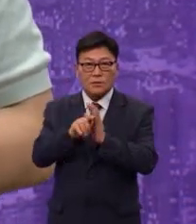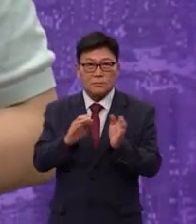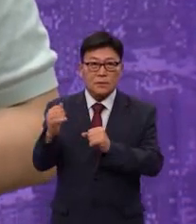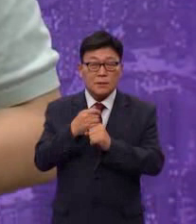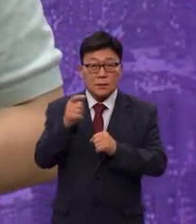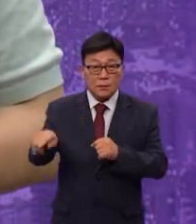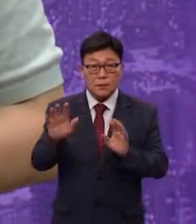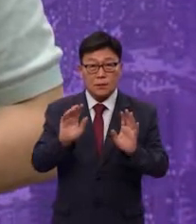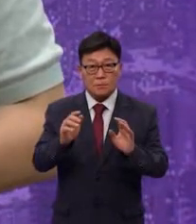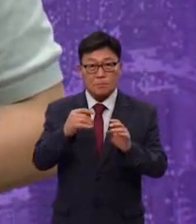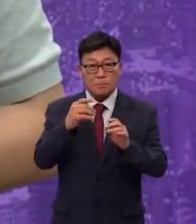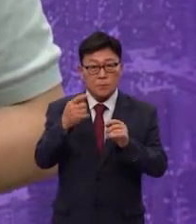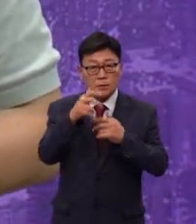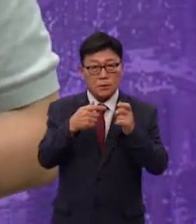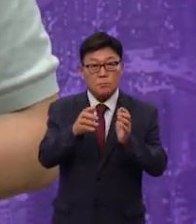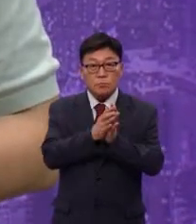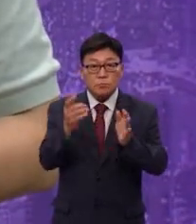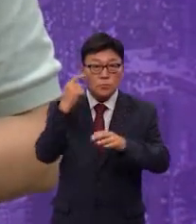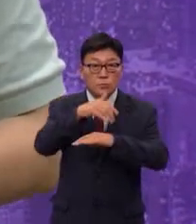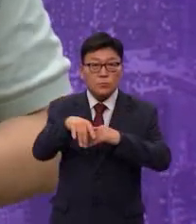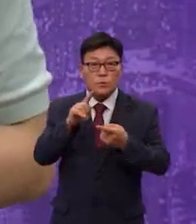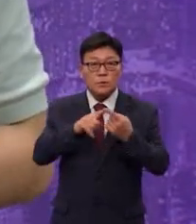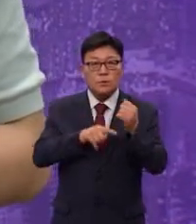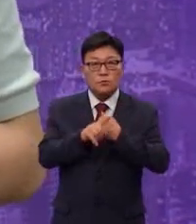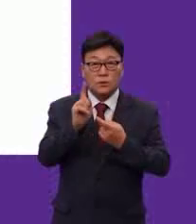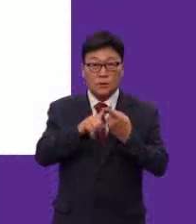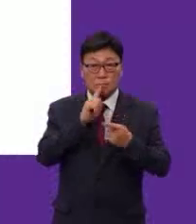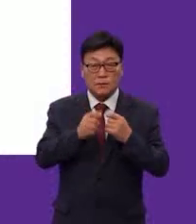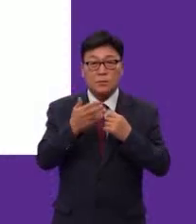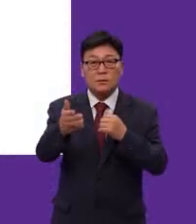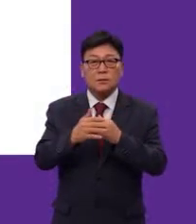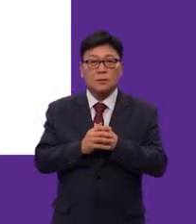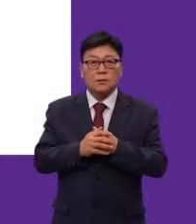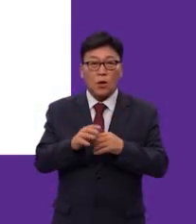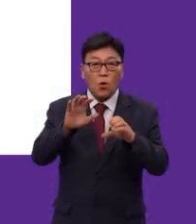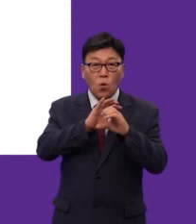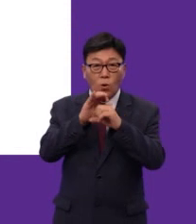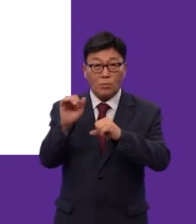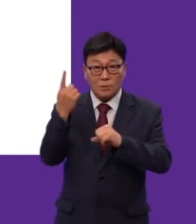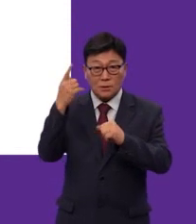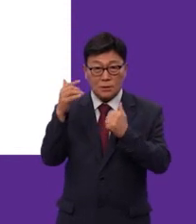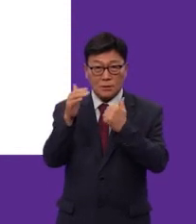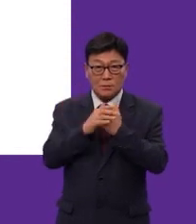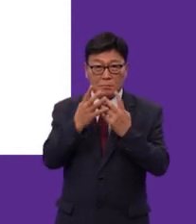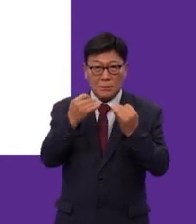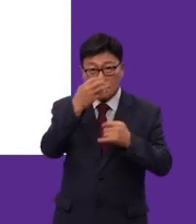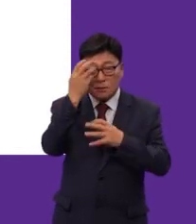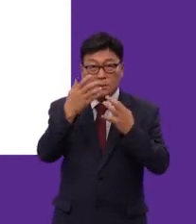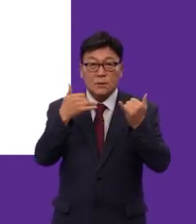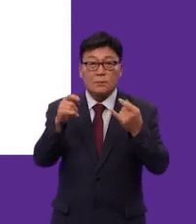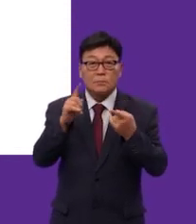청년금융론이란 프로그램을 왜 준비했는지부터 말씀을 좀 드리면 좋을 것 같은데요. 코로나 시기에 많은